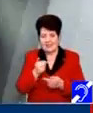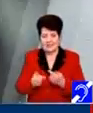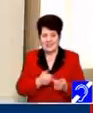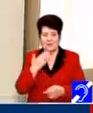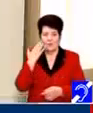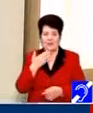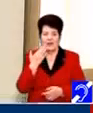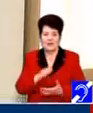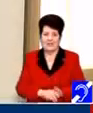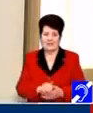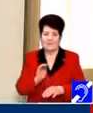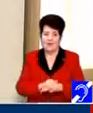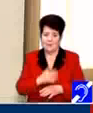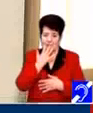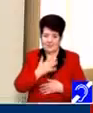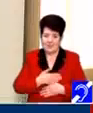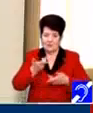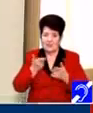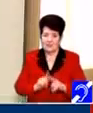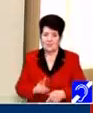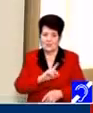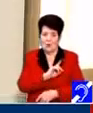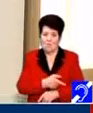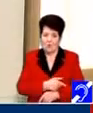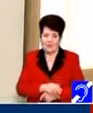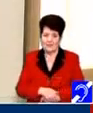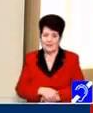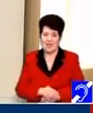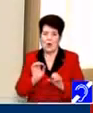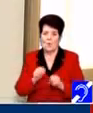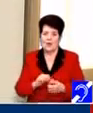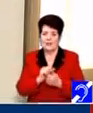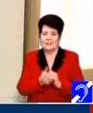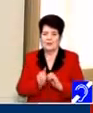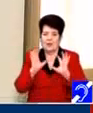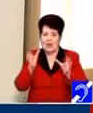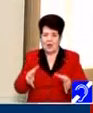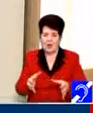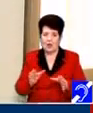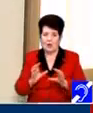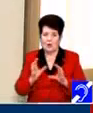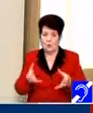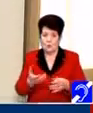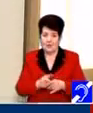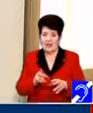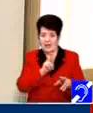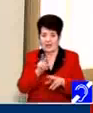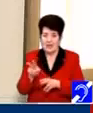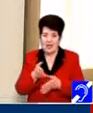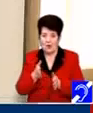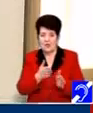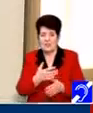folclorului românesc. Faptul că dragostea adevărată este o forță care poate schimba lumea, care ne orientează